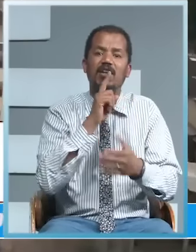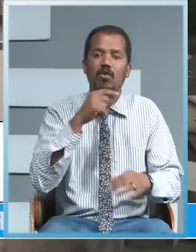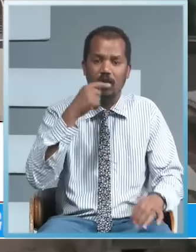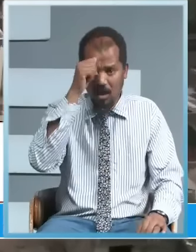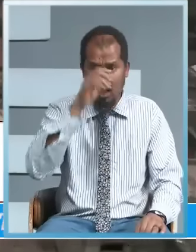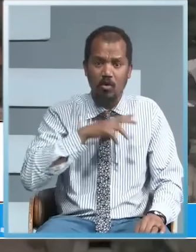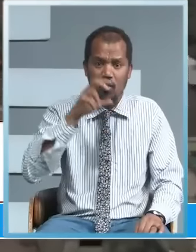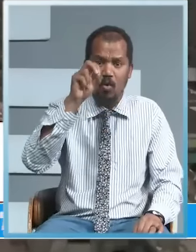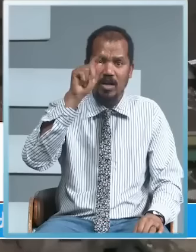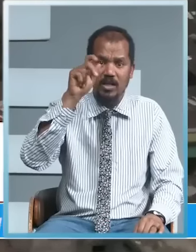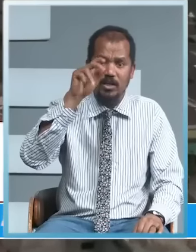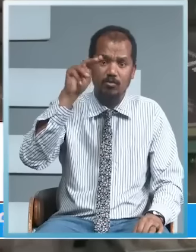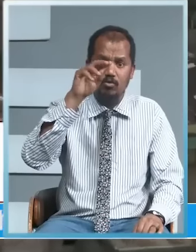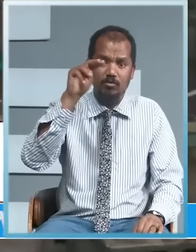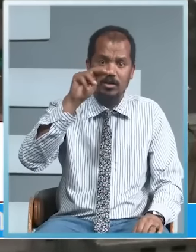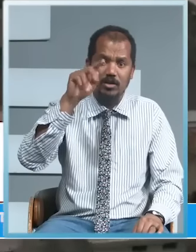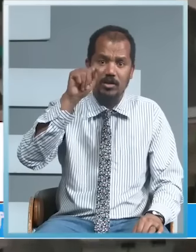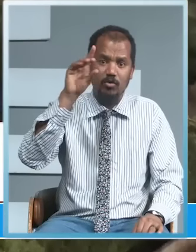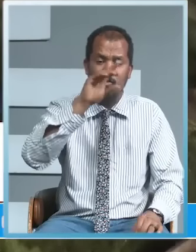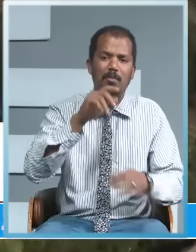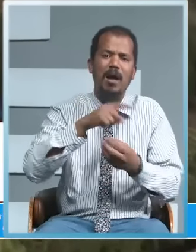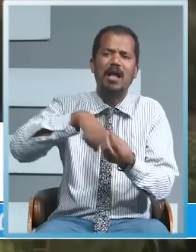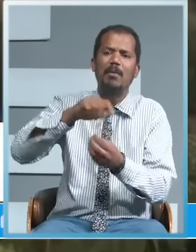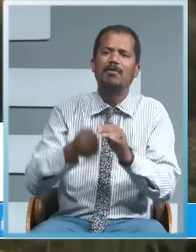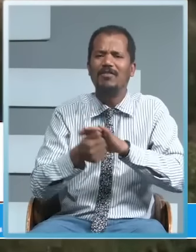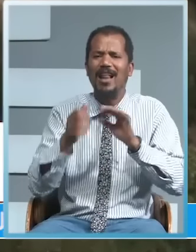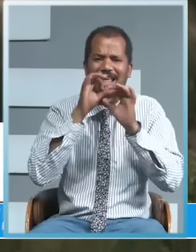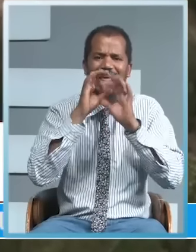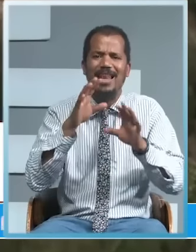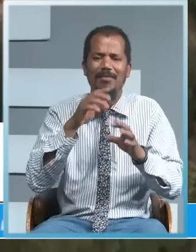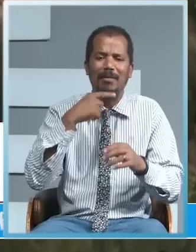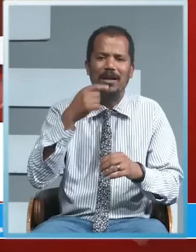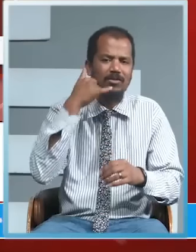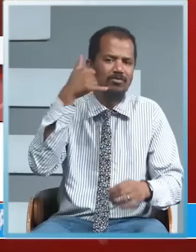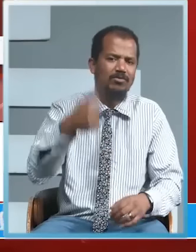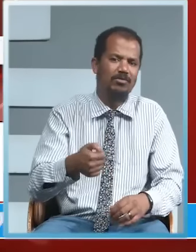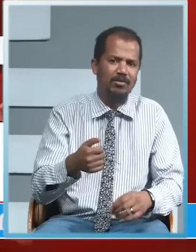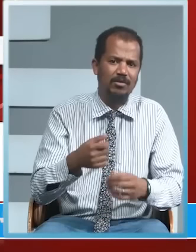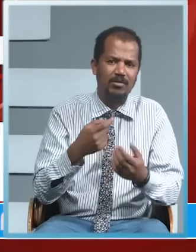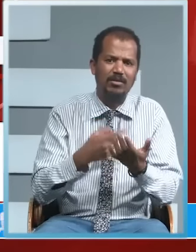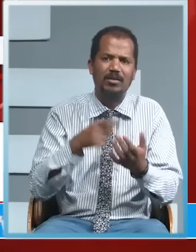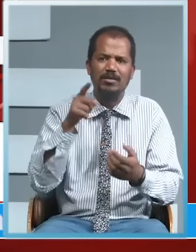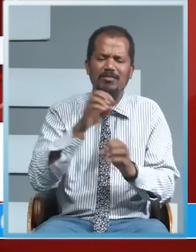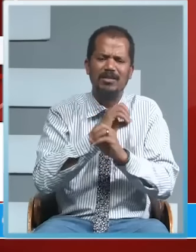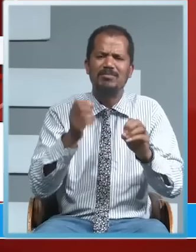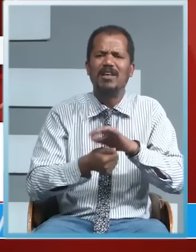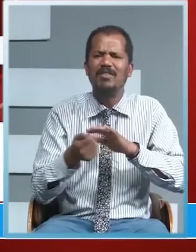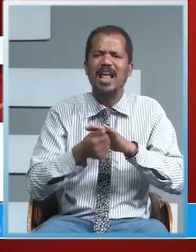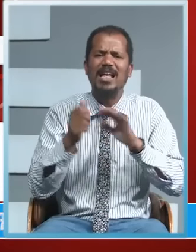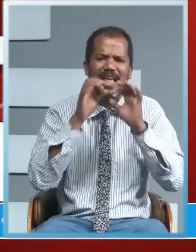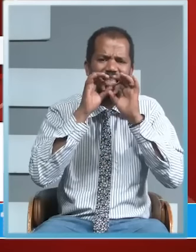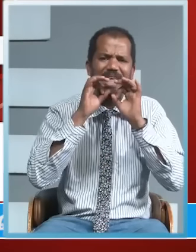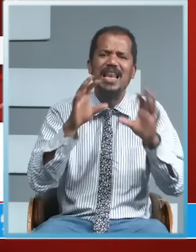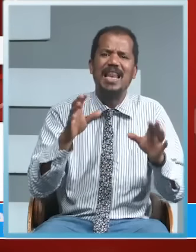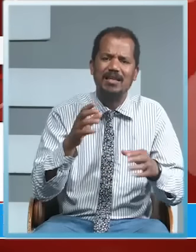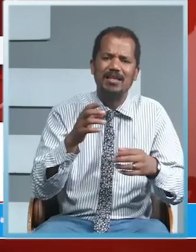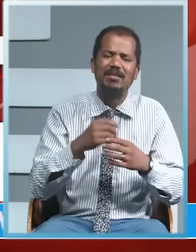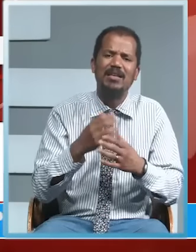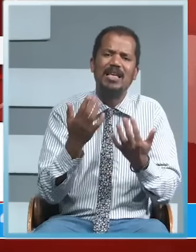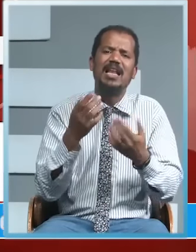አቶ ወንድሙ ምትኩ በአካባቢው ተፈናቃዮች የሉም በማለት ስልኩን ዘግተውታል። እዛ ላይም ተፈናቃይ የሚባል የለም። ገና ተፈናቃይ